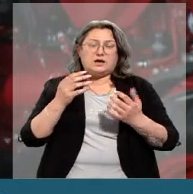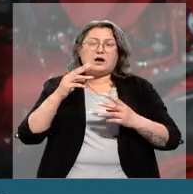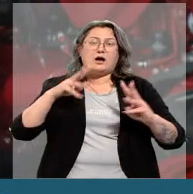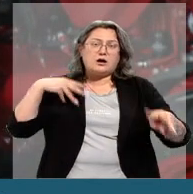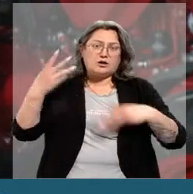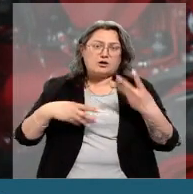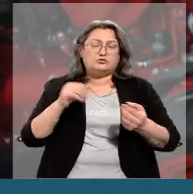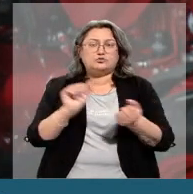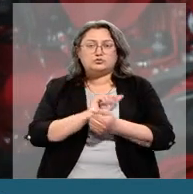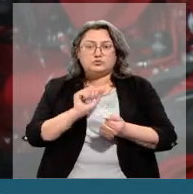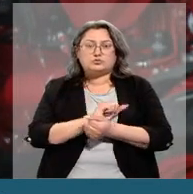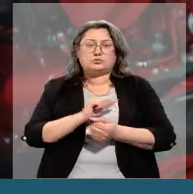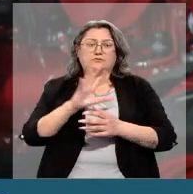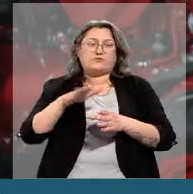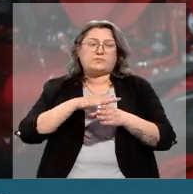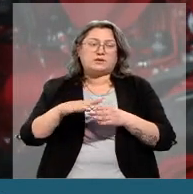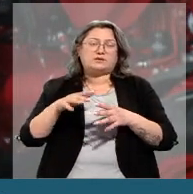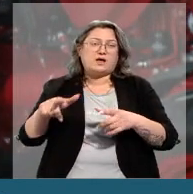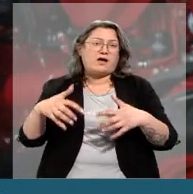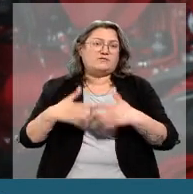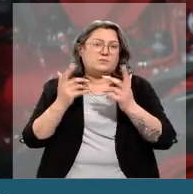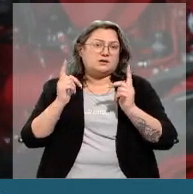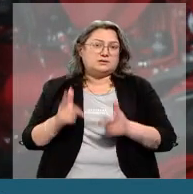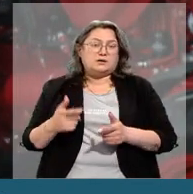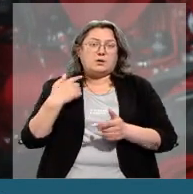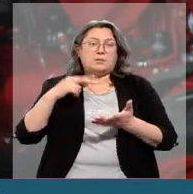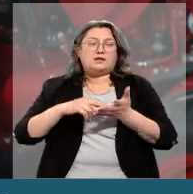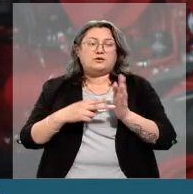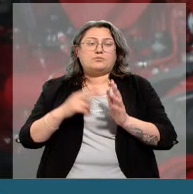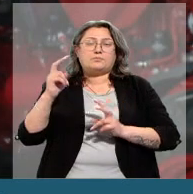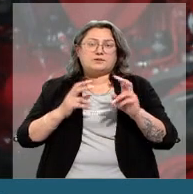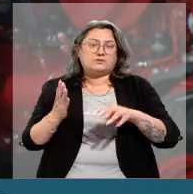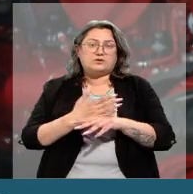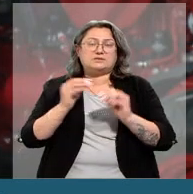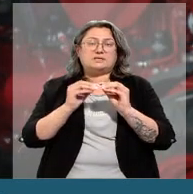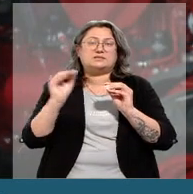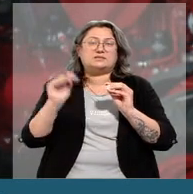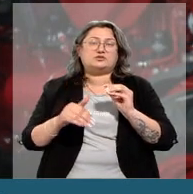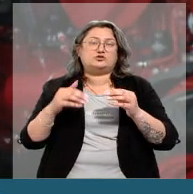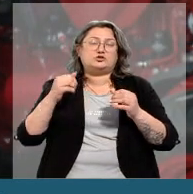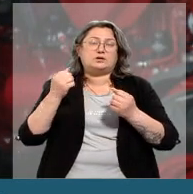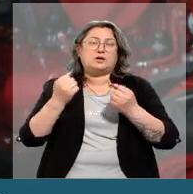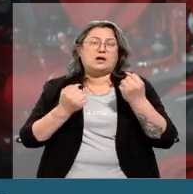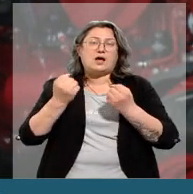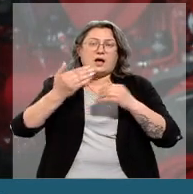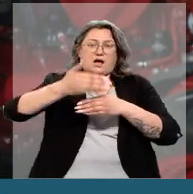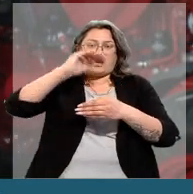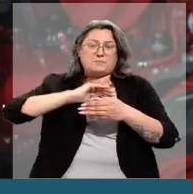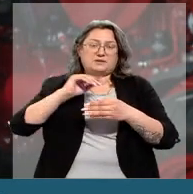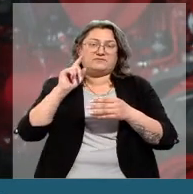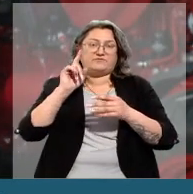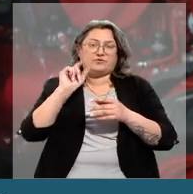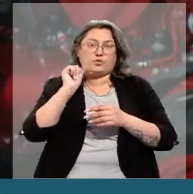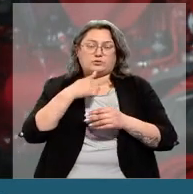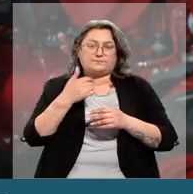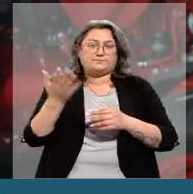10 мыңға жуық трактор кабинасын шығаруда жоспарлап отырмыз. Бастапқыда трактор бөлшектерін шет мемлекеттен алдырып құрастырып едік. Енді